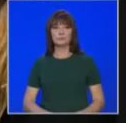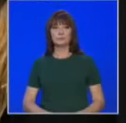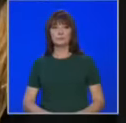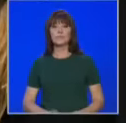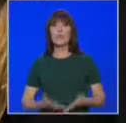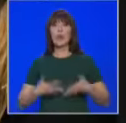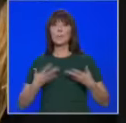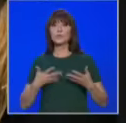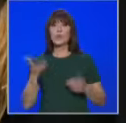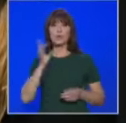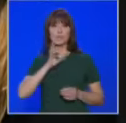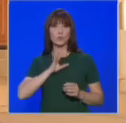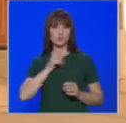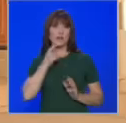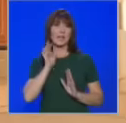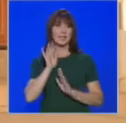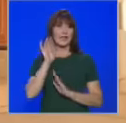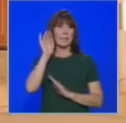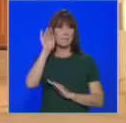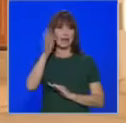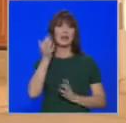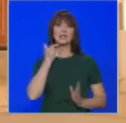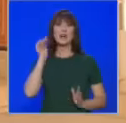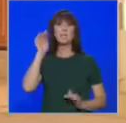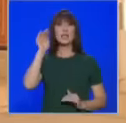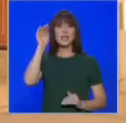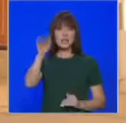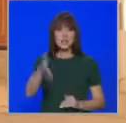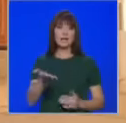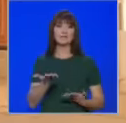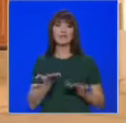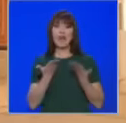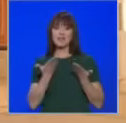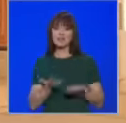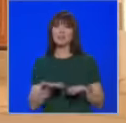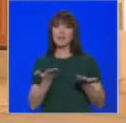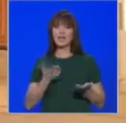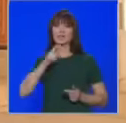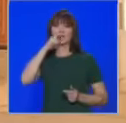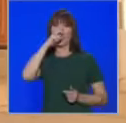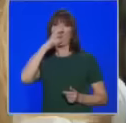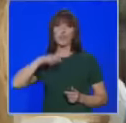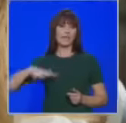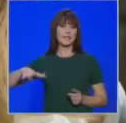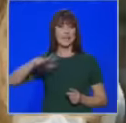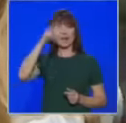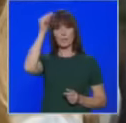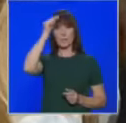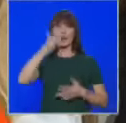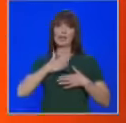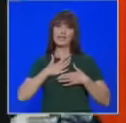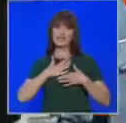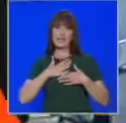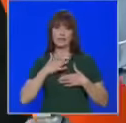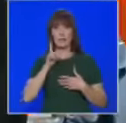Пожелавам им успех и за напред, и за бъдеще. Нека да се гордее цяла България с нашето